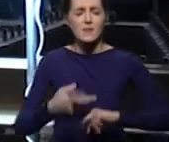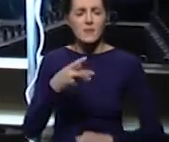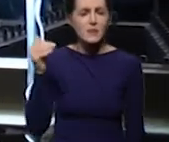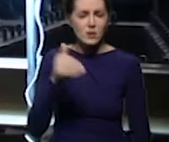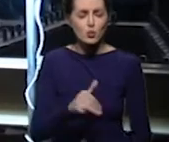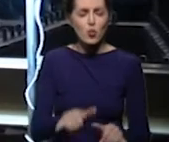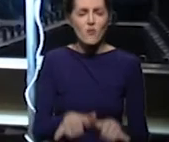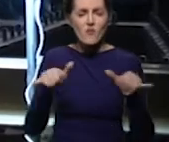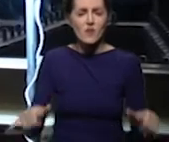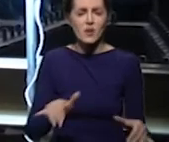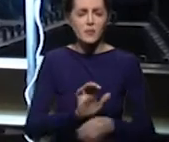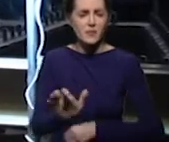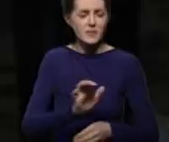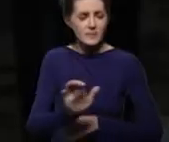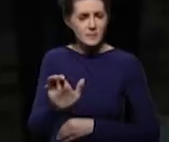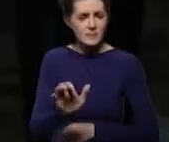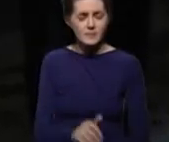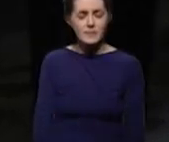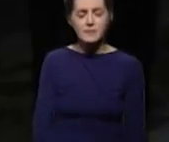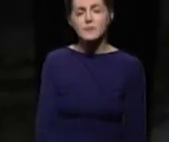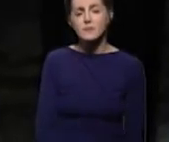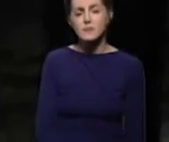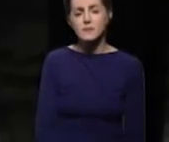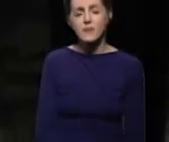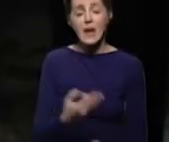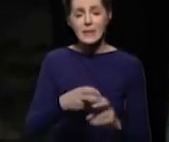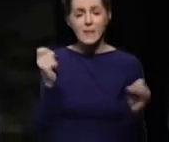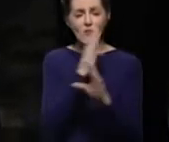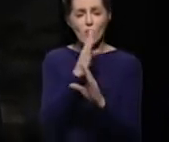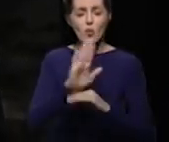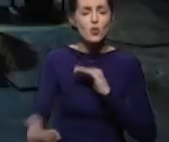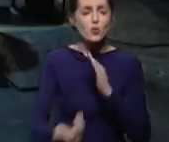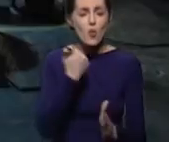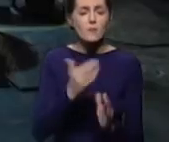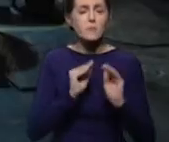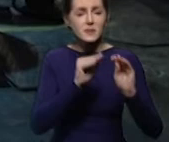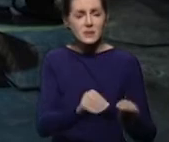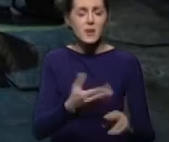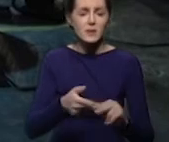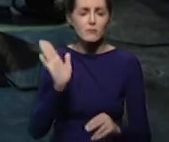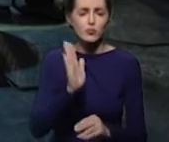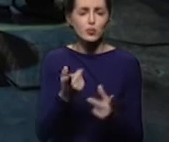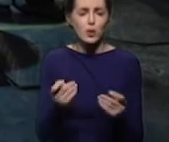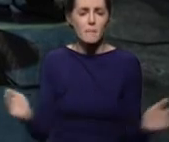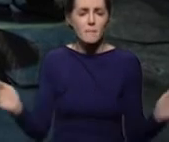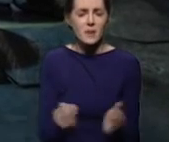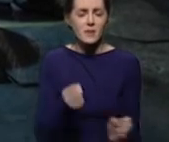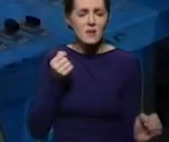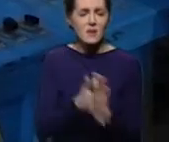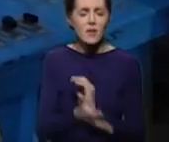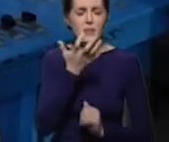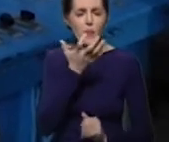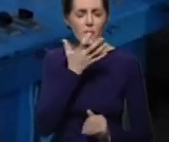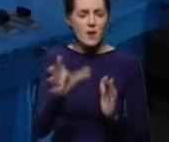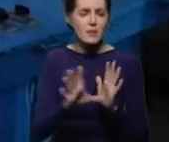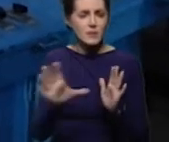для увеличення производительності. Щойно повітроохолоджувач оновлять, під час виробництва суттєво зменшаться витрати теплової